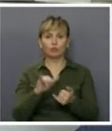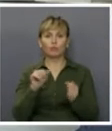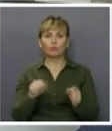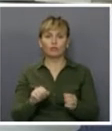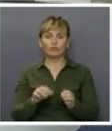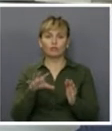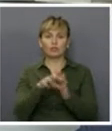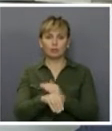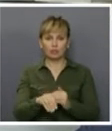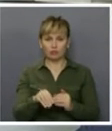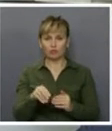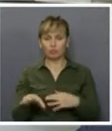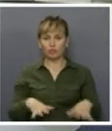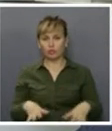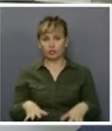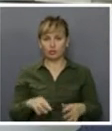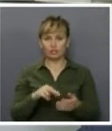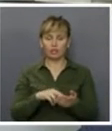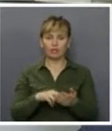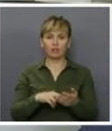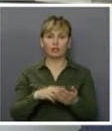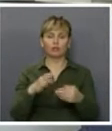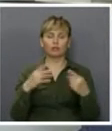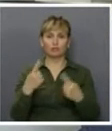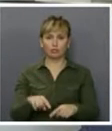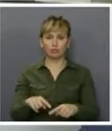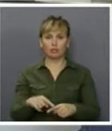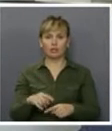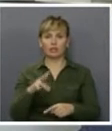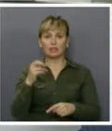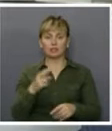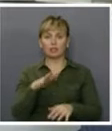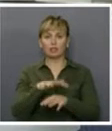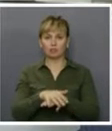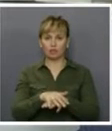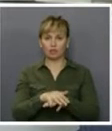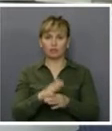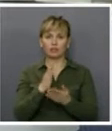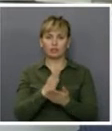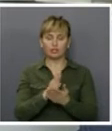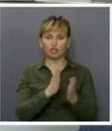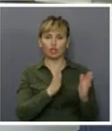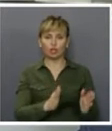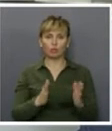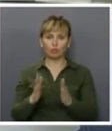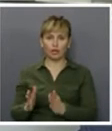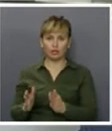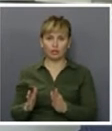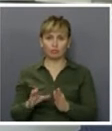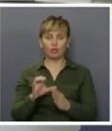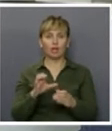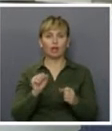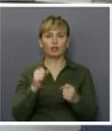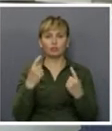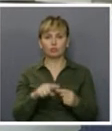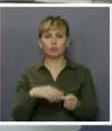рыночным ставкам. С другой стороны, есть негативный момент, связанный с тем, что Национальный банк одновременно является регулятором рынка, а с другой